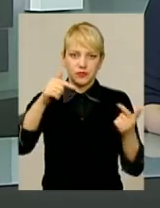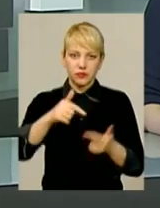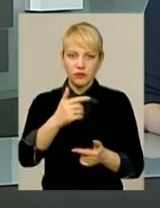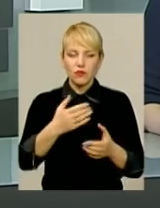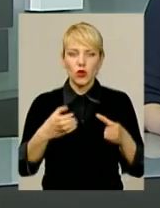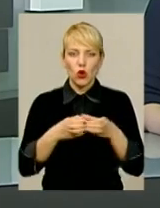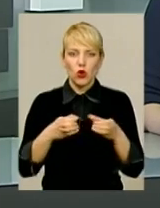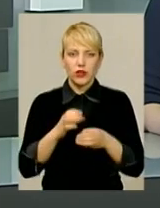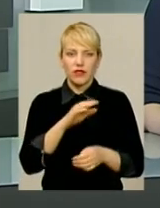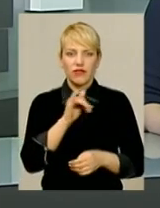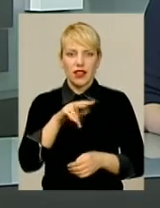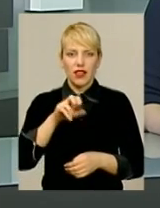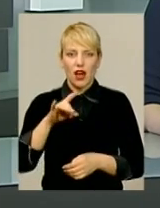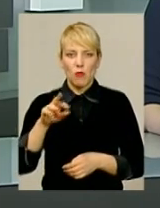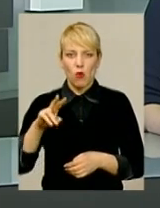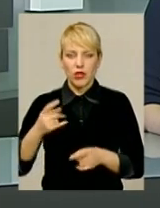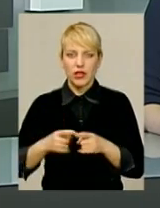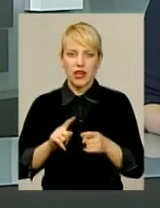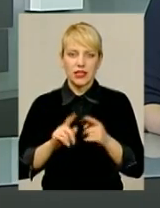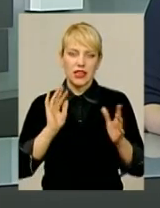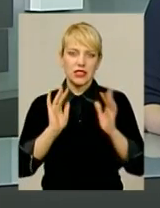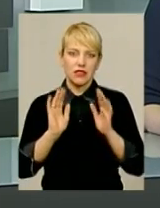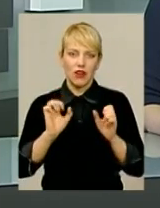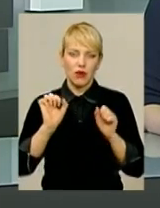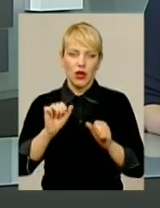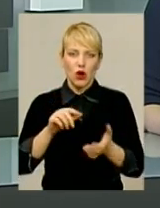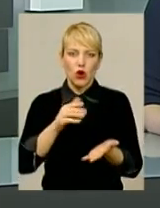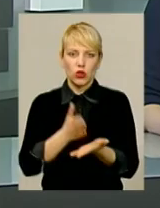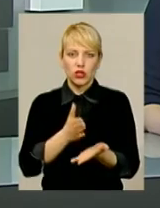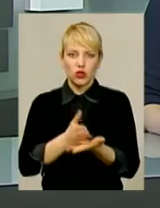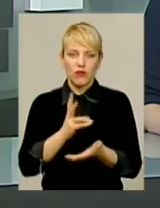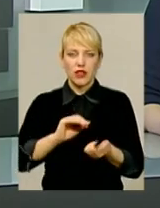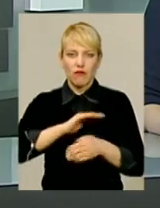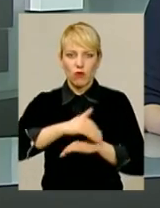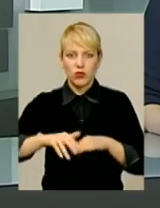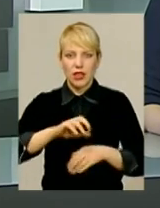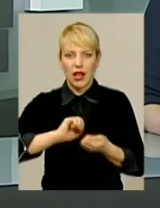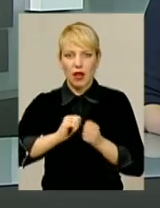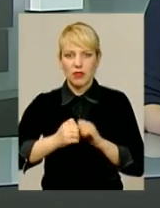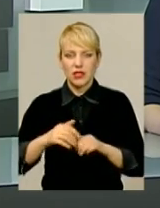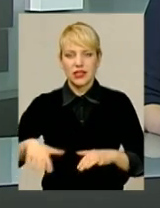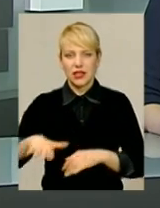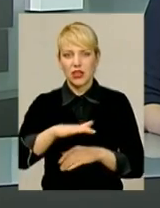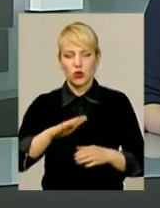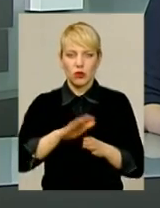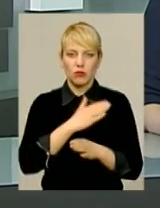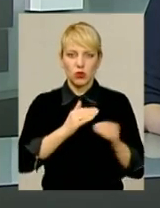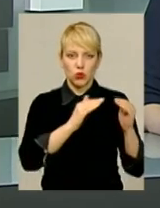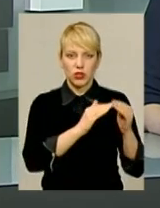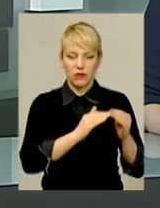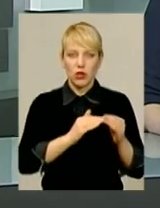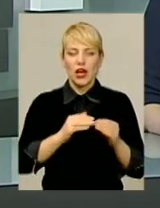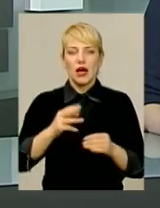філармонії. Сквер, який хочуть назвати на честь Володимира Івасюка, розташований на Кам'янецькій. Йдеться про територію між будівлею